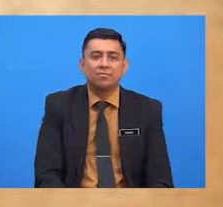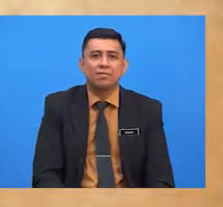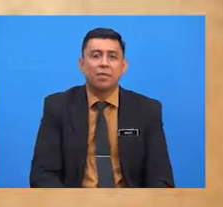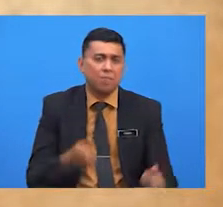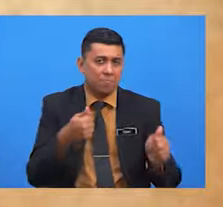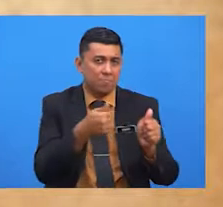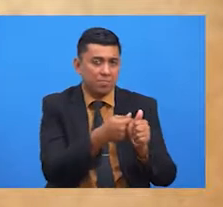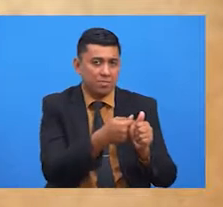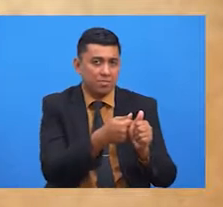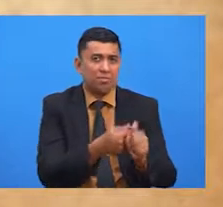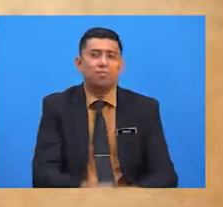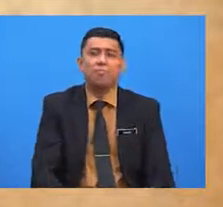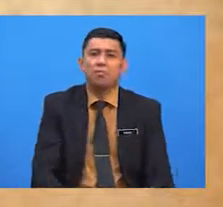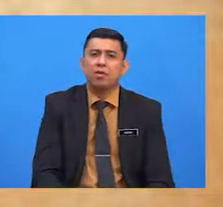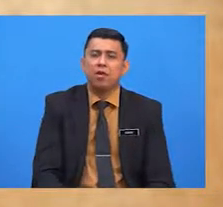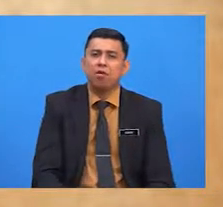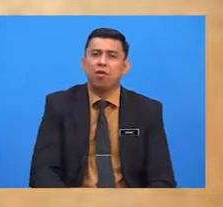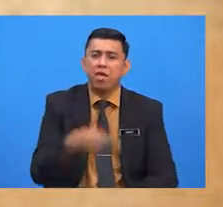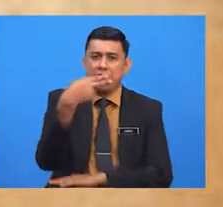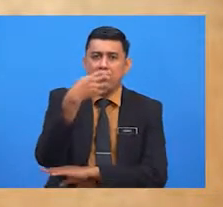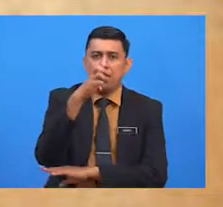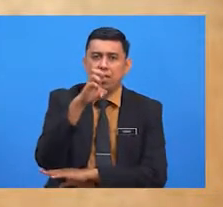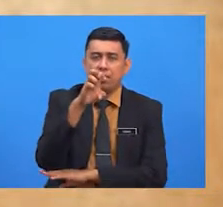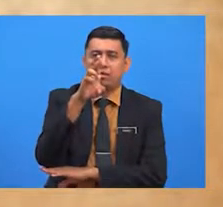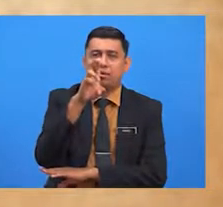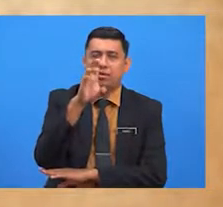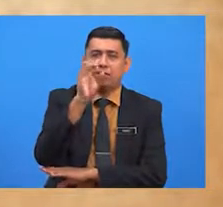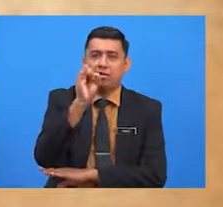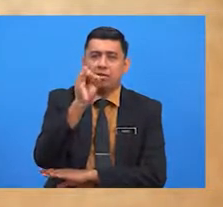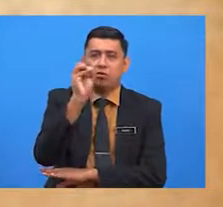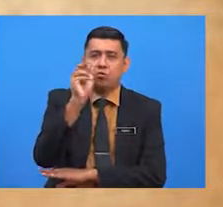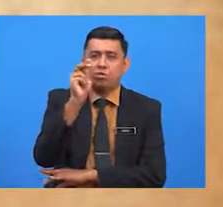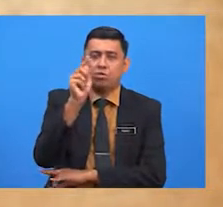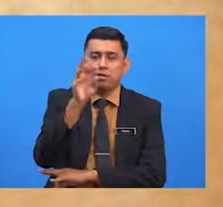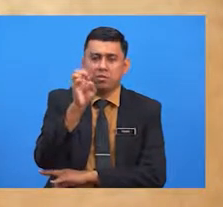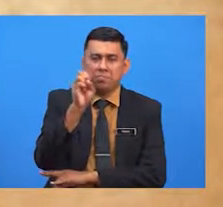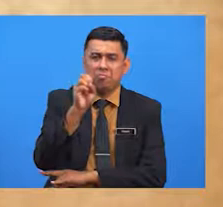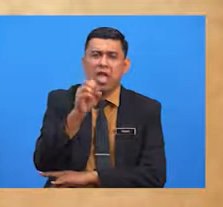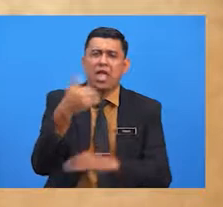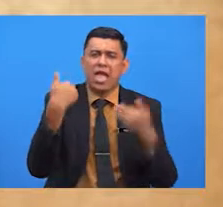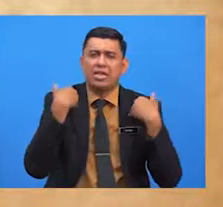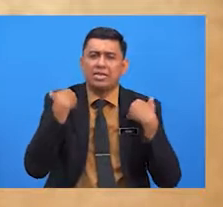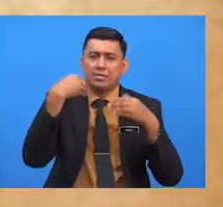Menurut Herodotus, taman ini terletak di dalam kawasan istana yang